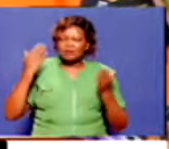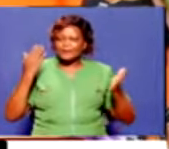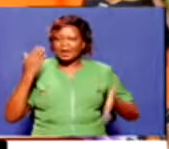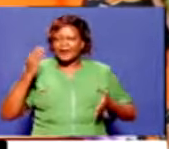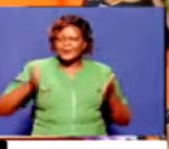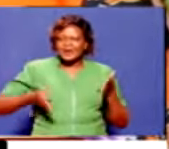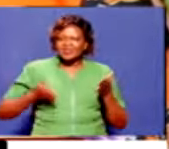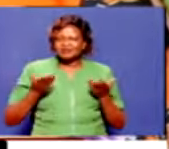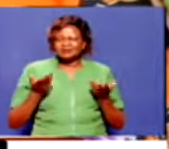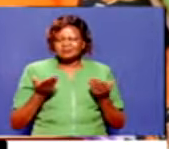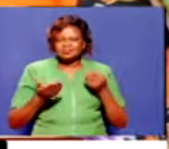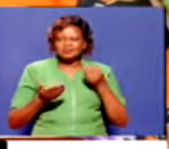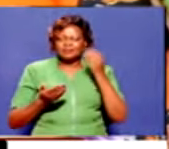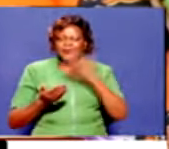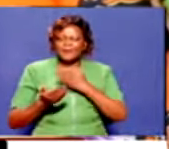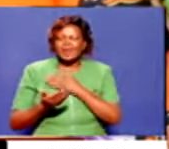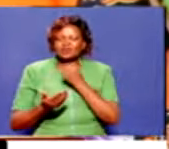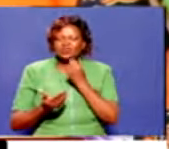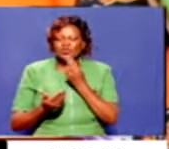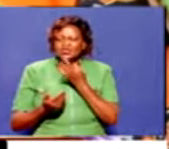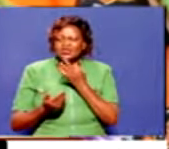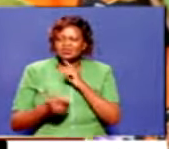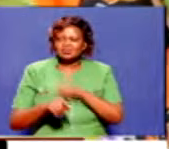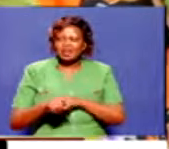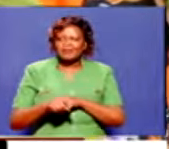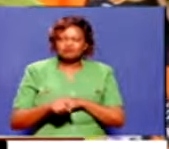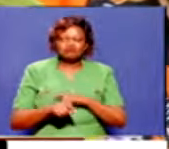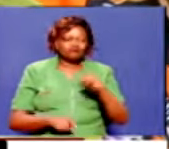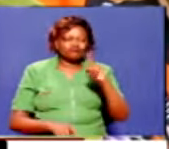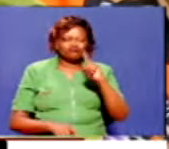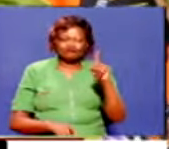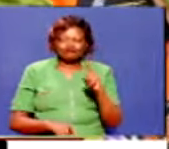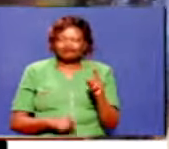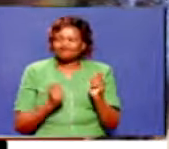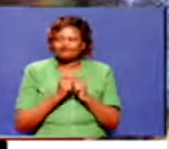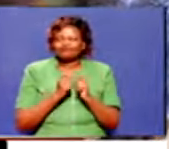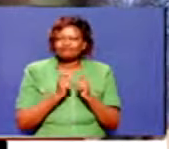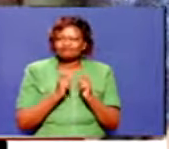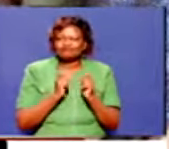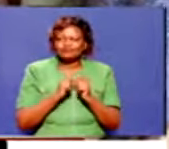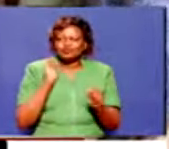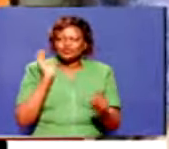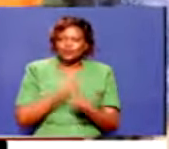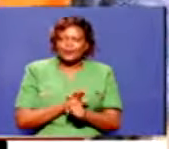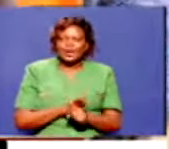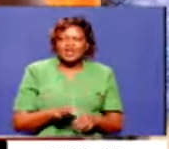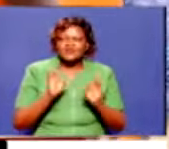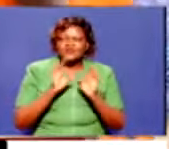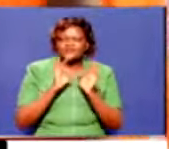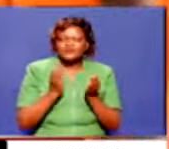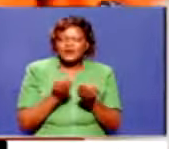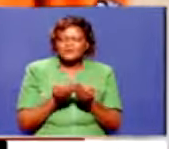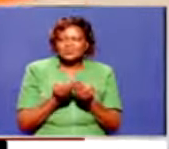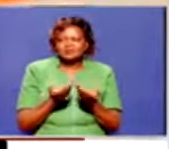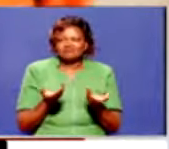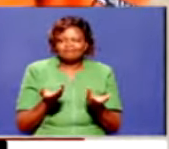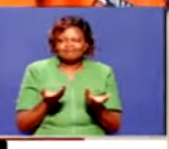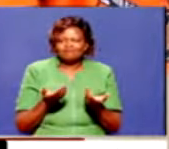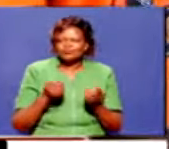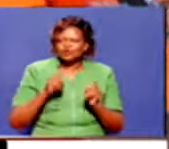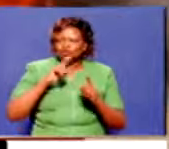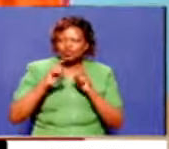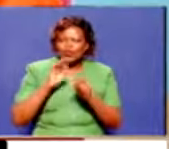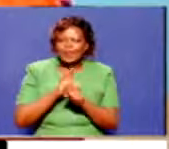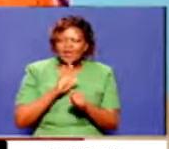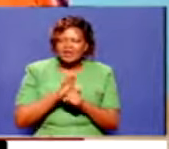mkono hii mara mbili, mara tatu. Hapana, nimeona mchungu baba. Familia hiyo imewachwa na maswali kuhusiana na